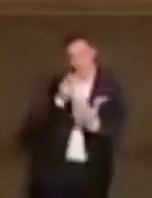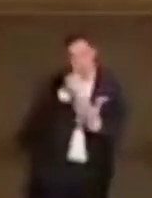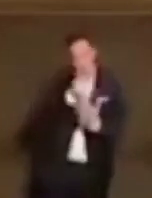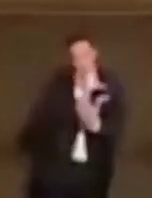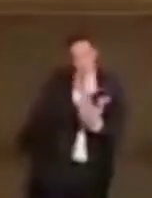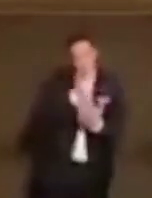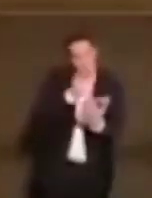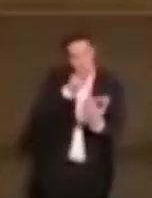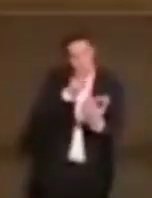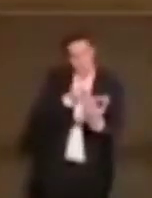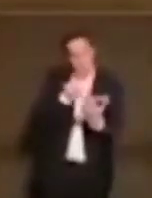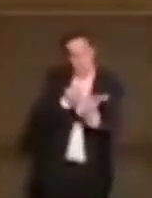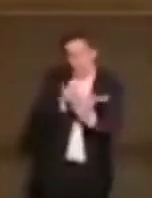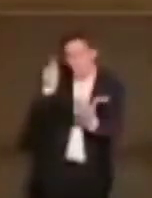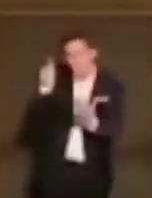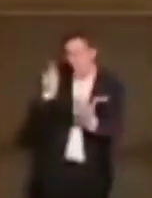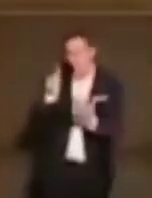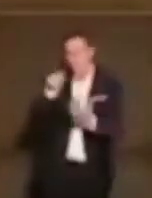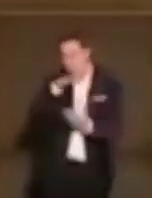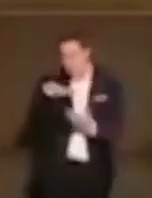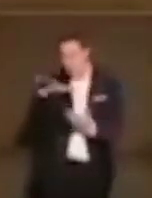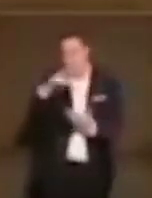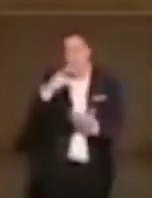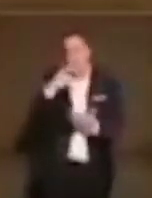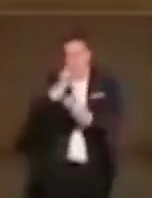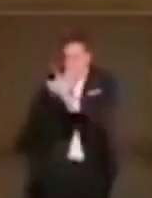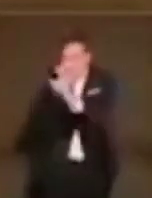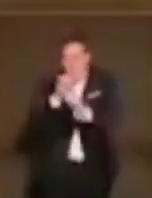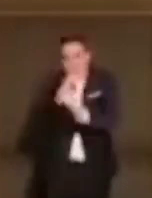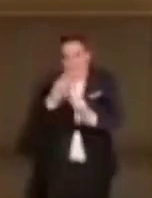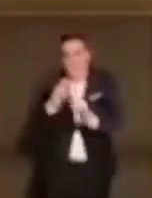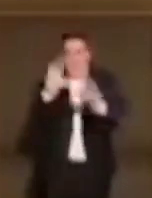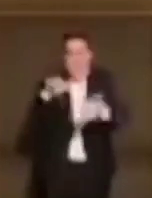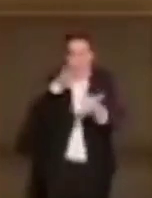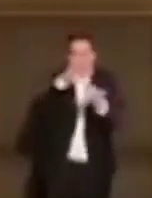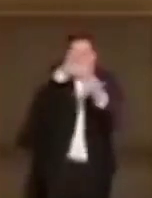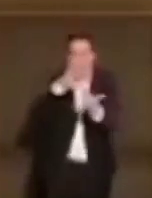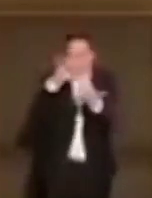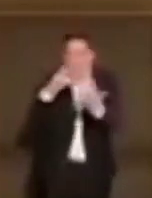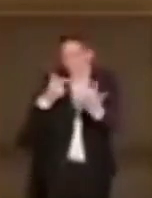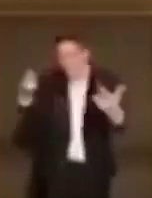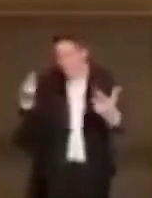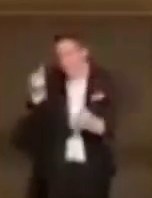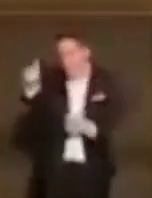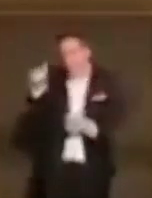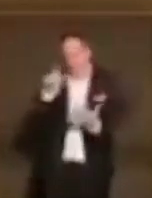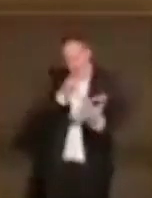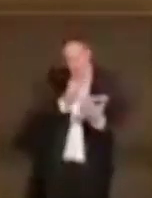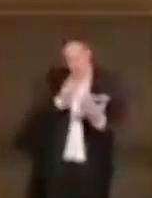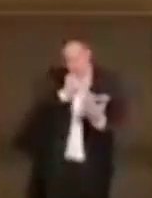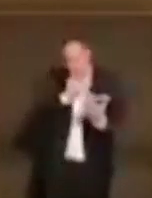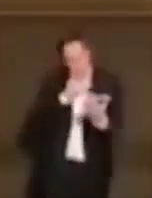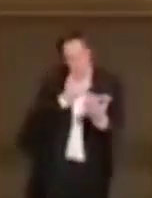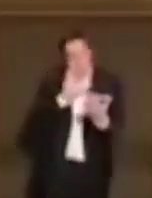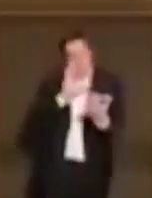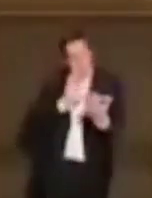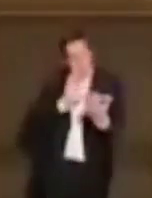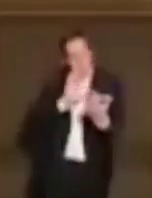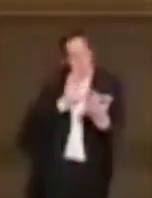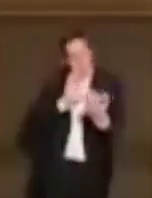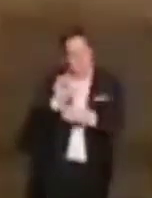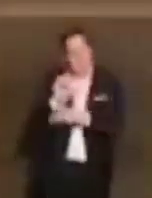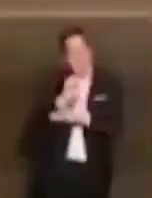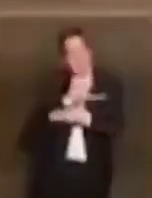دانید؟ زنی را که به کسی که خدا گفته از روی هوا حرف نمی زند به او می